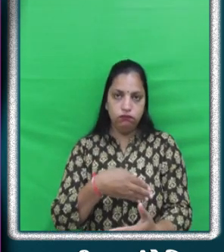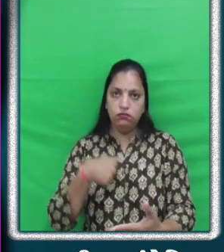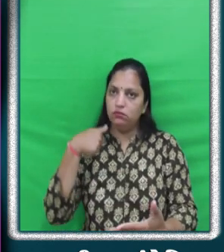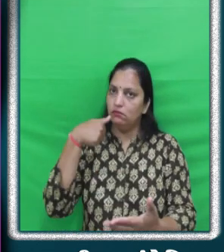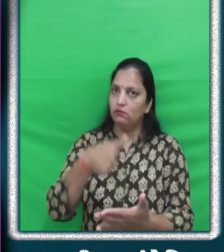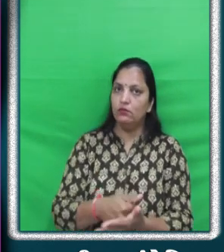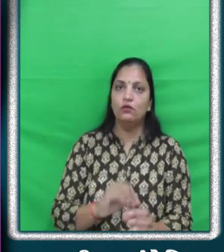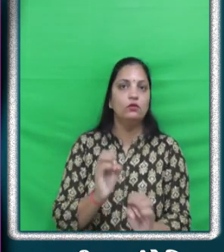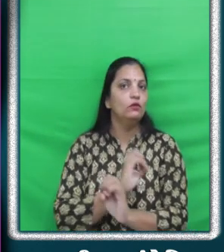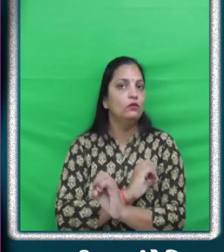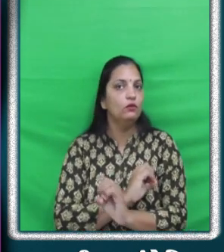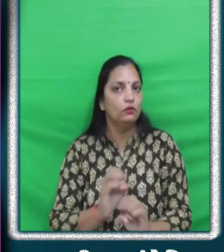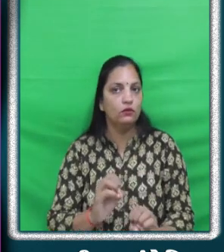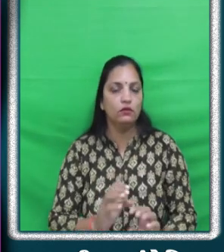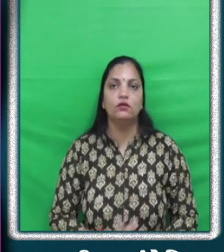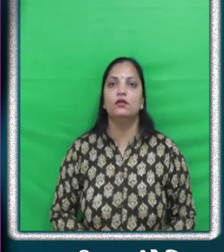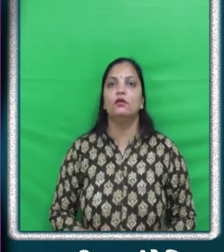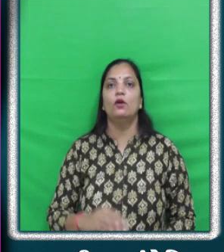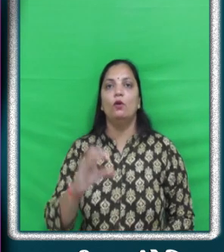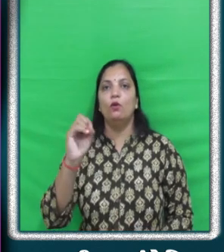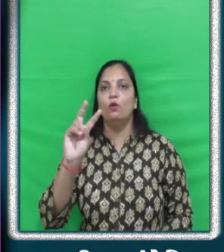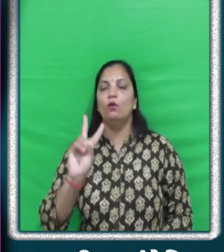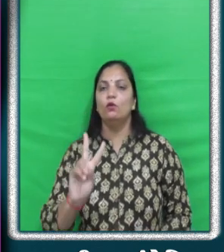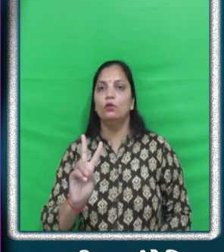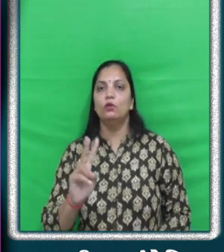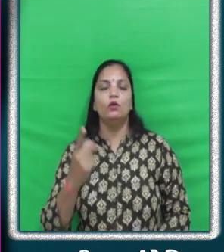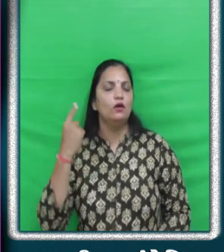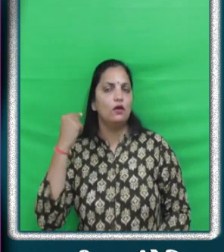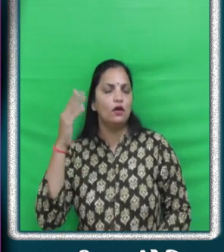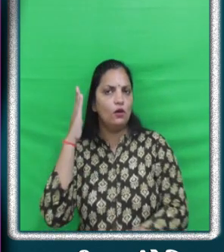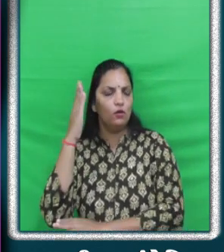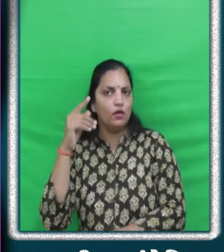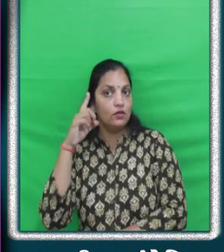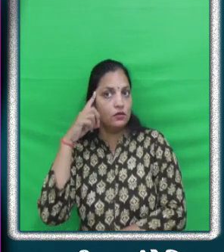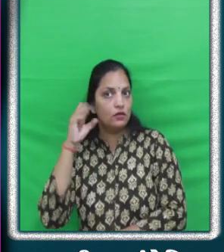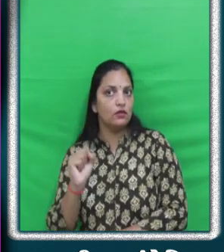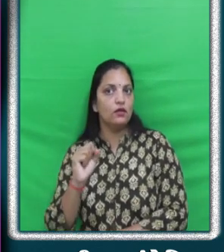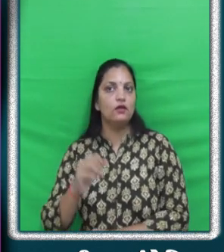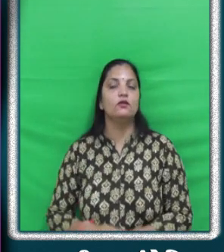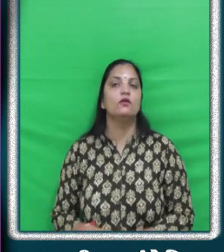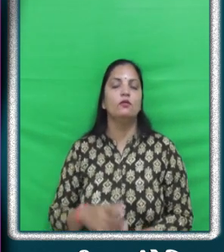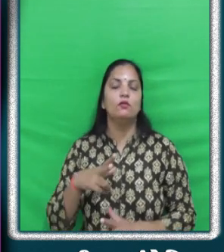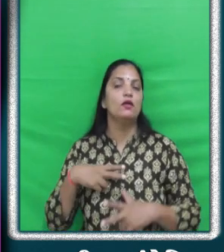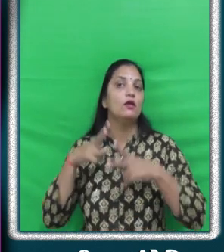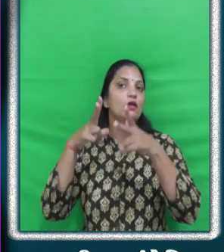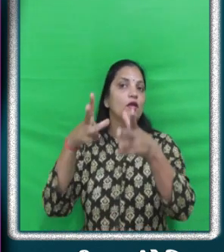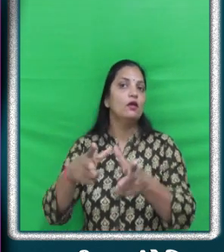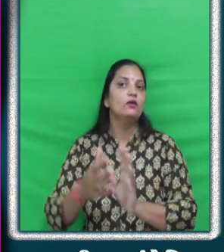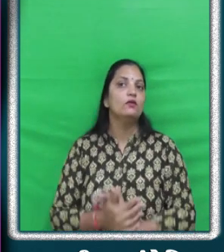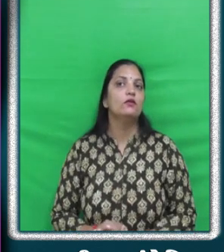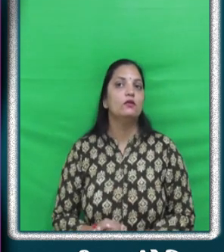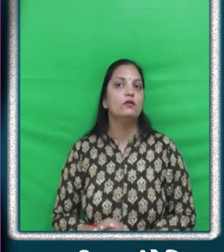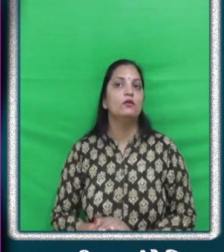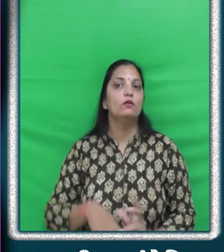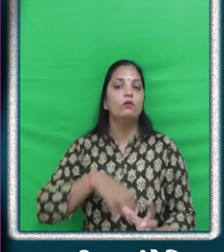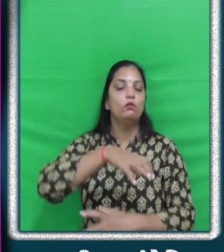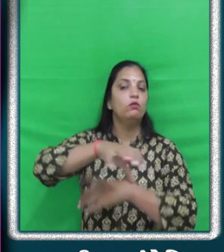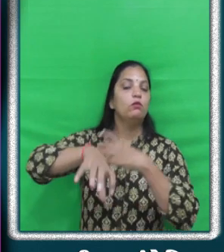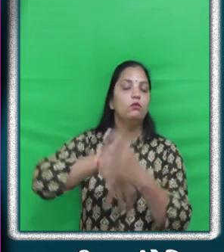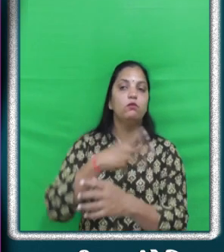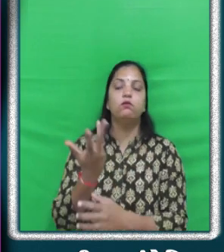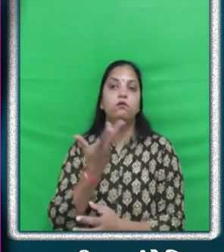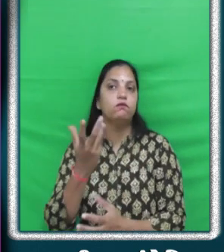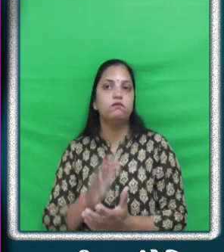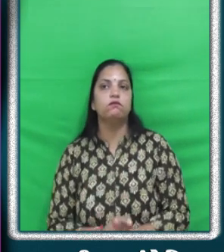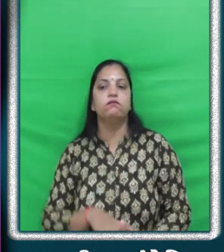નથી, માત્ર ઓક્સિજનયુક્ત નથી કરતું. યાદ કરો કાલનું સેશન, મેં એક વાત કહી હતી કે શેમાં મિક્સ થાય